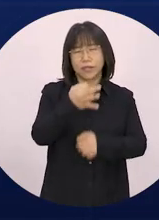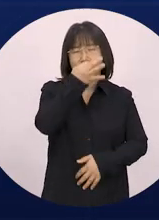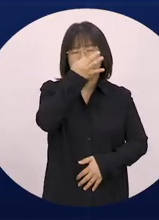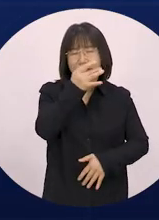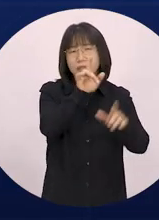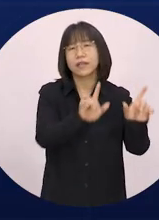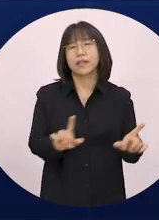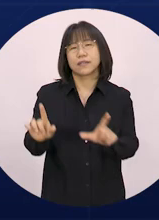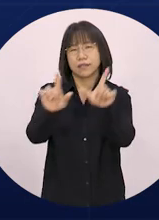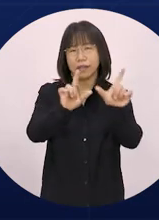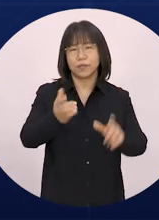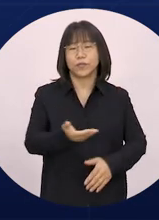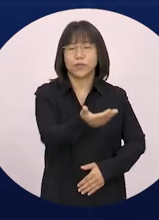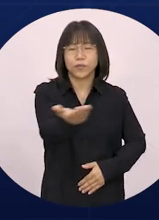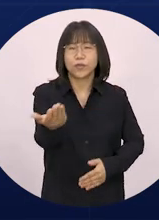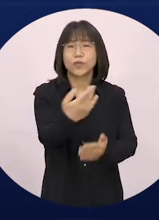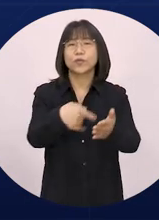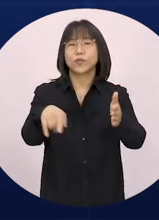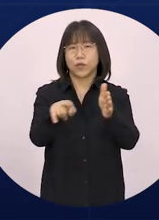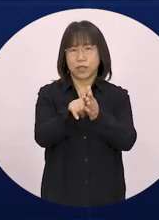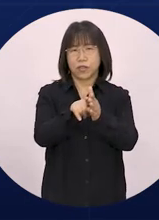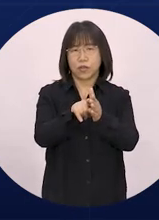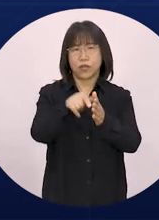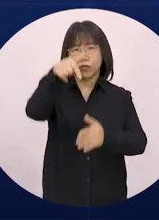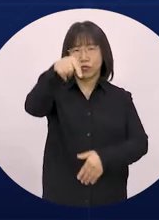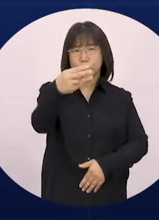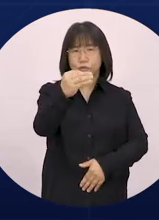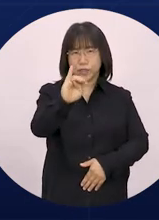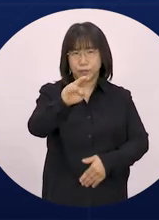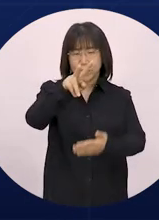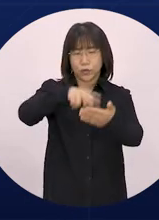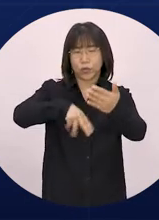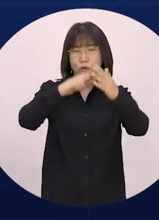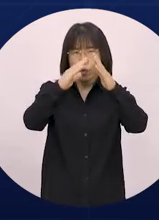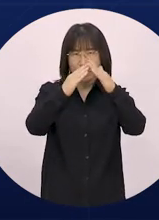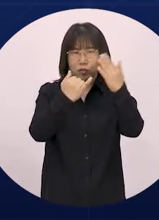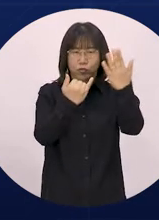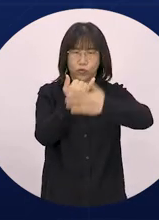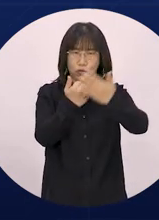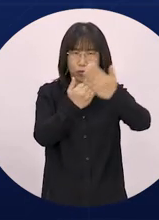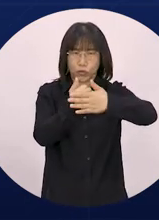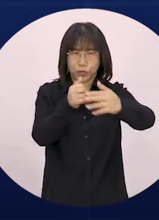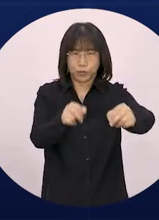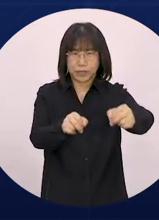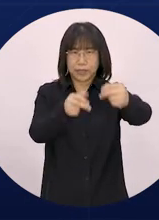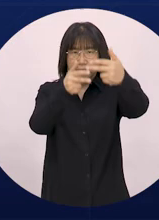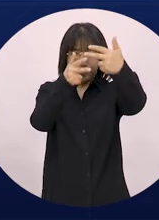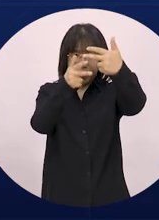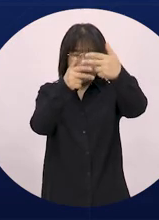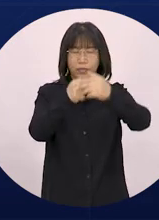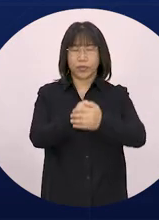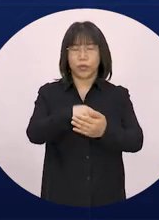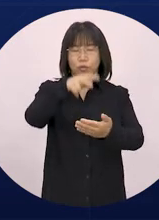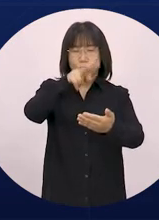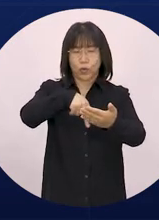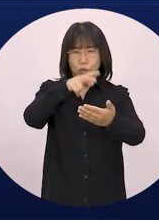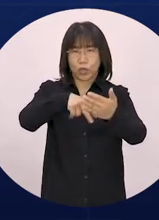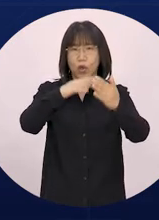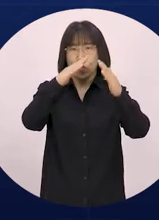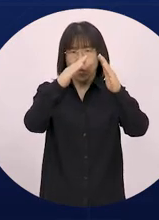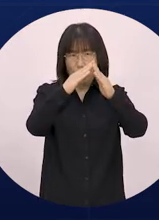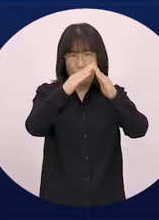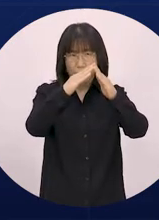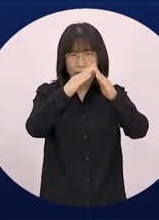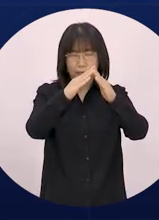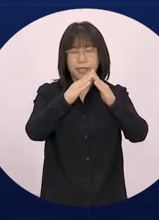코로나19로 힘든 시기를 겪고 있는 구민들을 위해 강서 구립도서관에서는 유튜브를 통한 비대면 방식으로